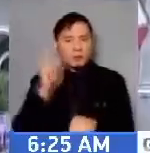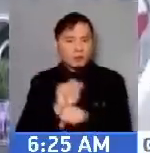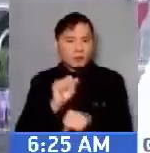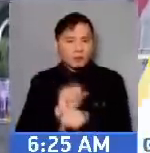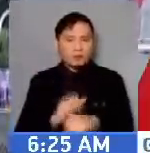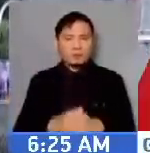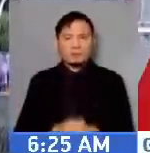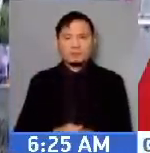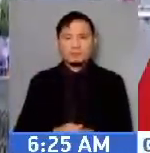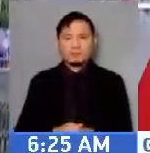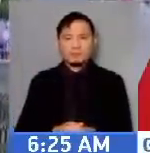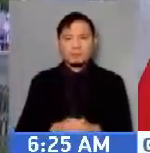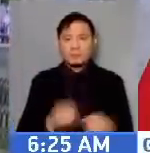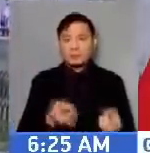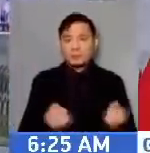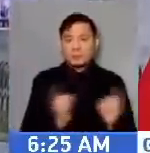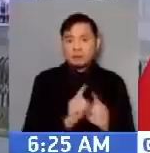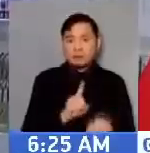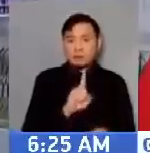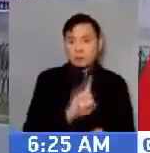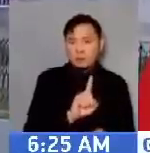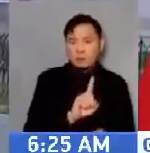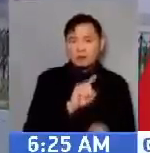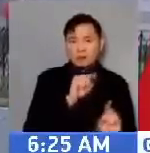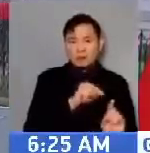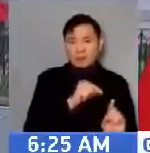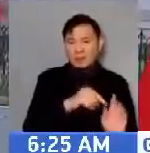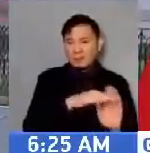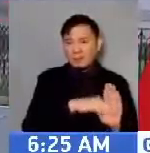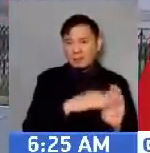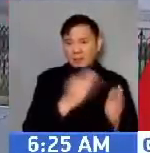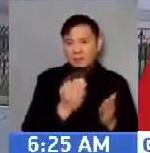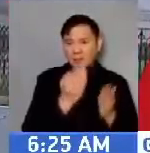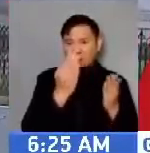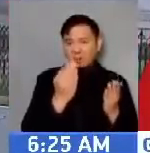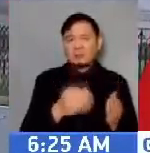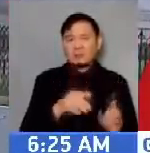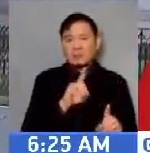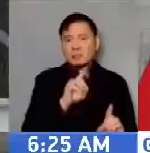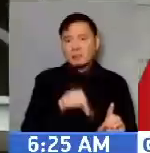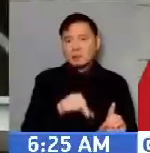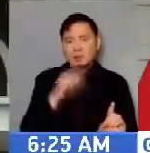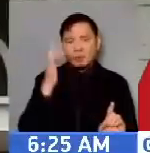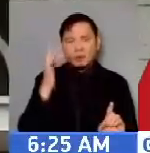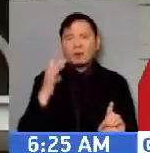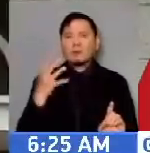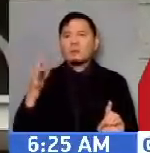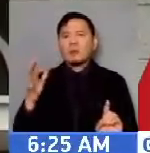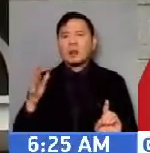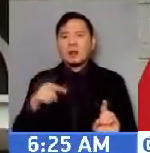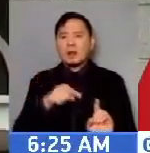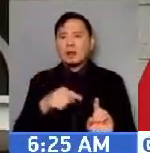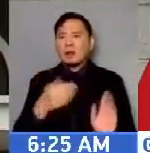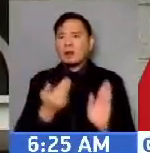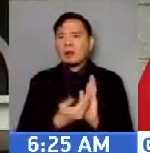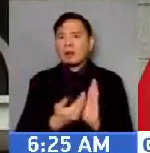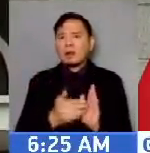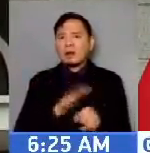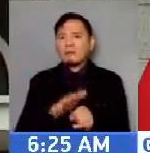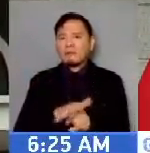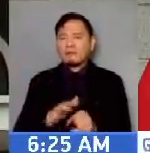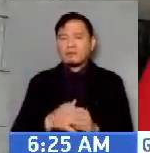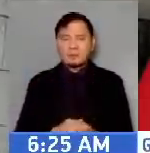Division ang disqualification case ng grupo dahil sa kawalan daw ng merito. Sinusubukan pa rin naming kuna ng reaksyon ang kampo